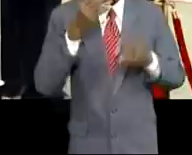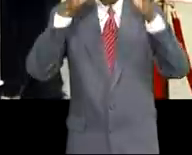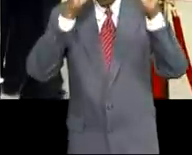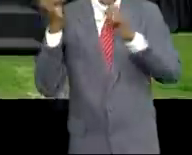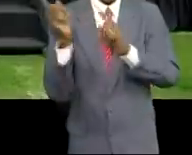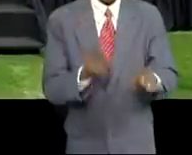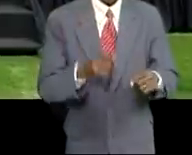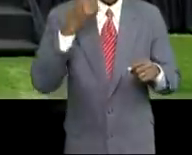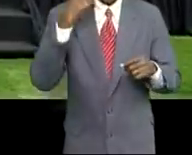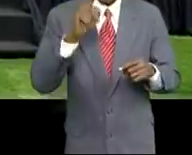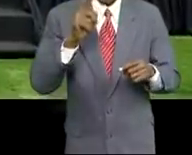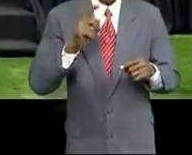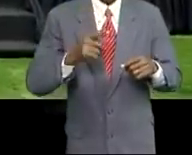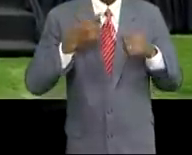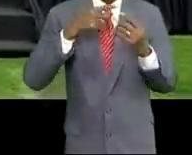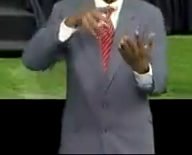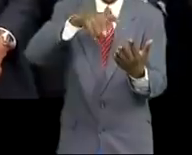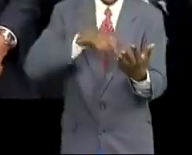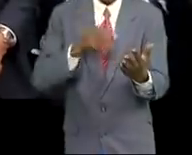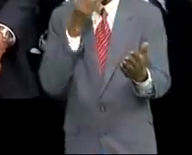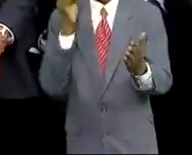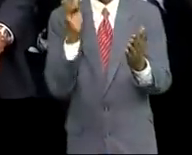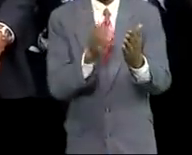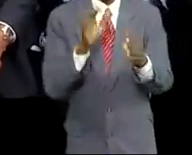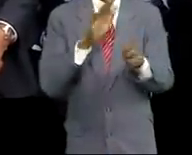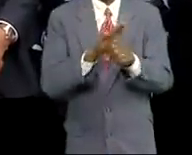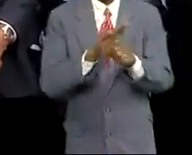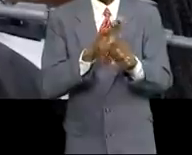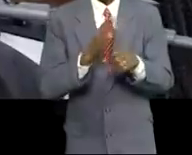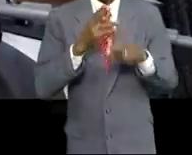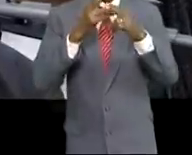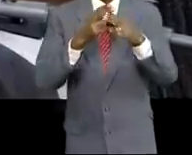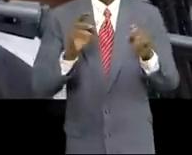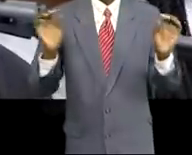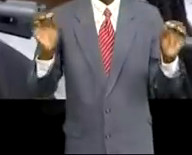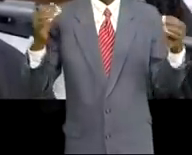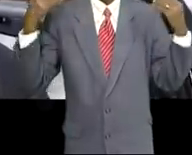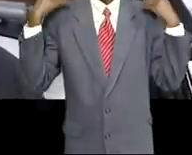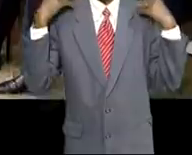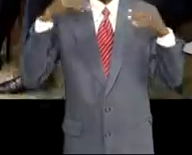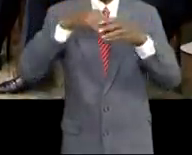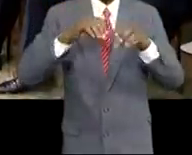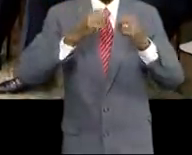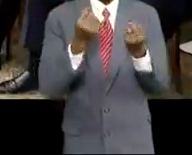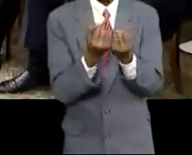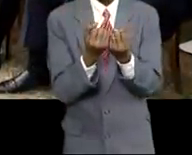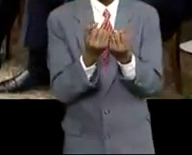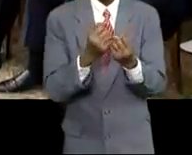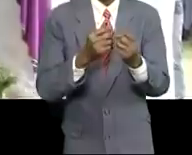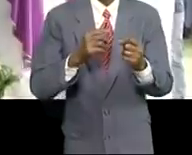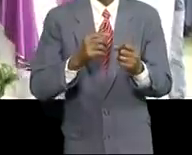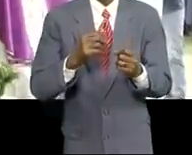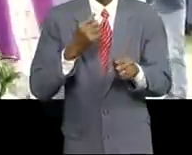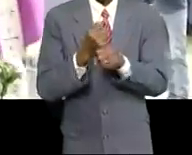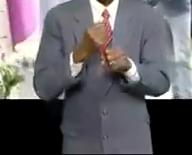en mémoire du patriarche qui laisse derrière lui des enfants, petits-enfants et une carrière politique élogieuse. Après l'oraison funèbre et